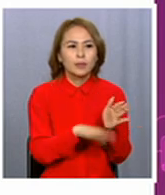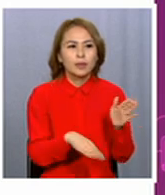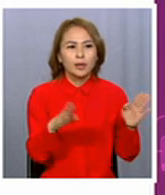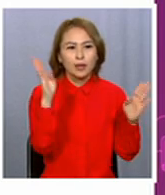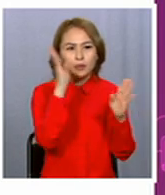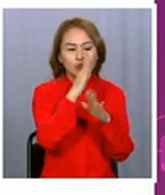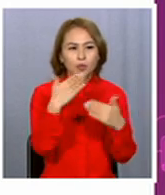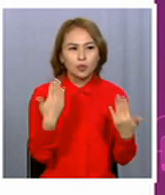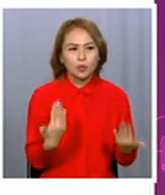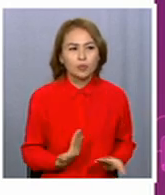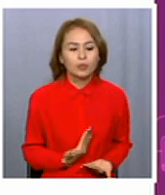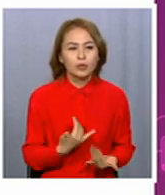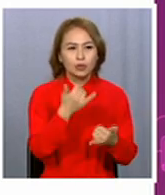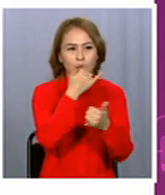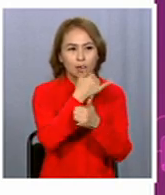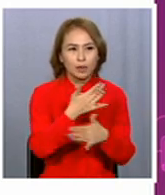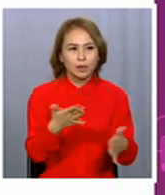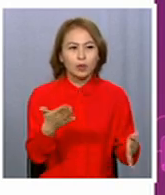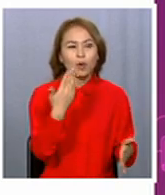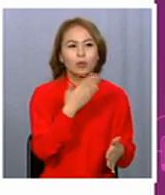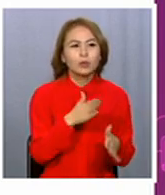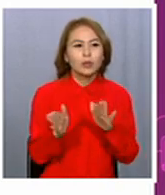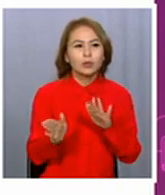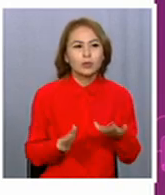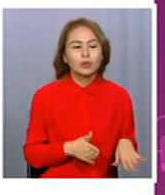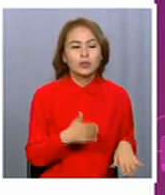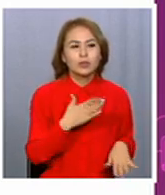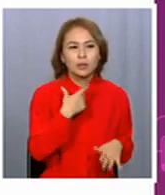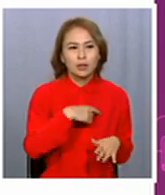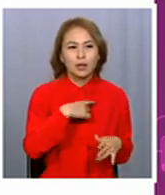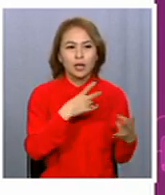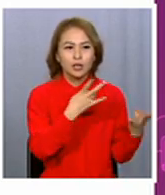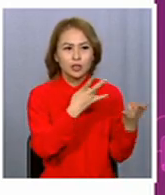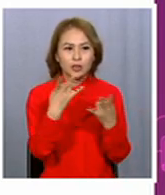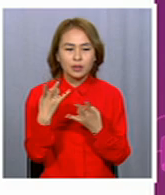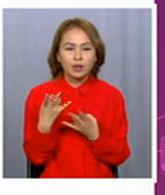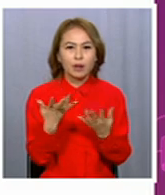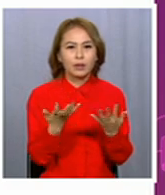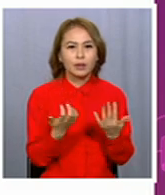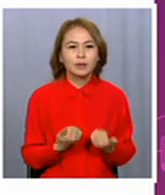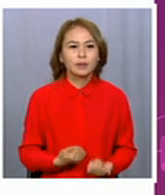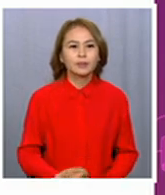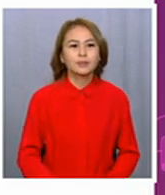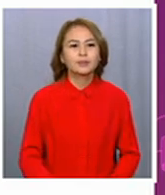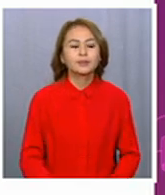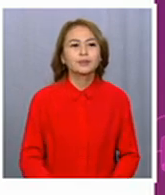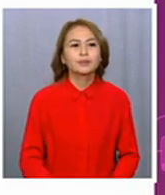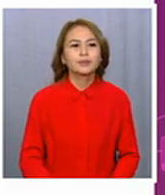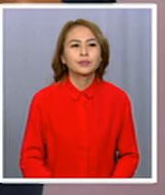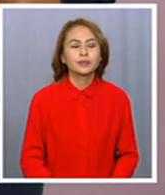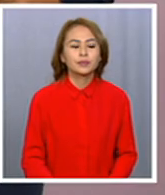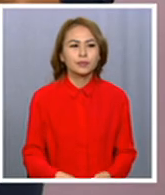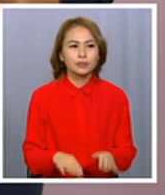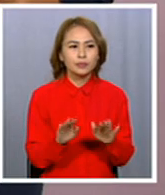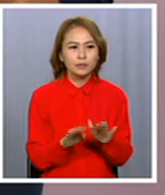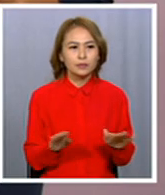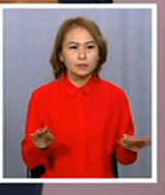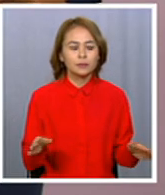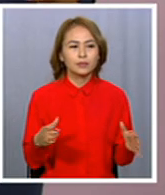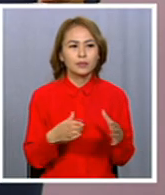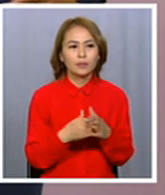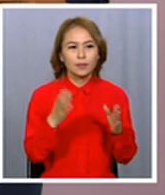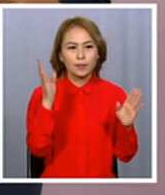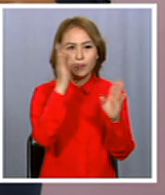Ол табиғатсыз өмір сүре алмайды. Одан өзіне қажеттін алады. Балалар, табиғат